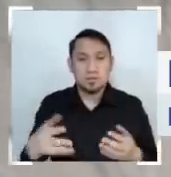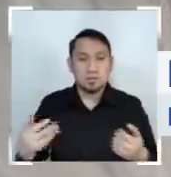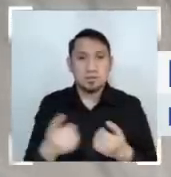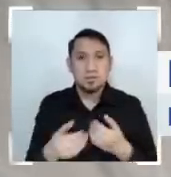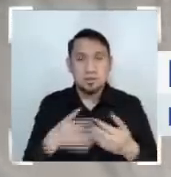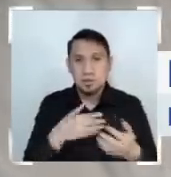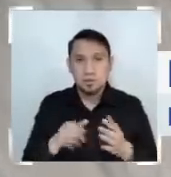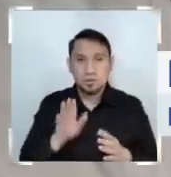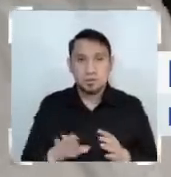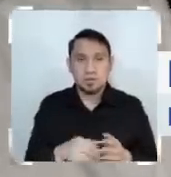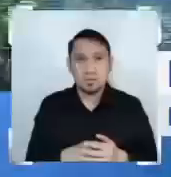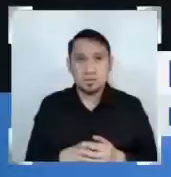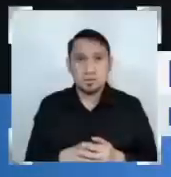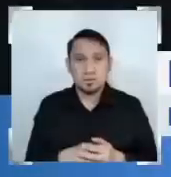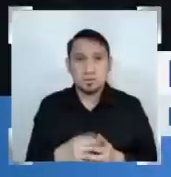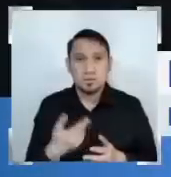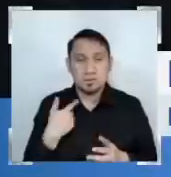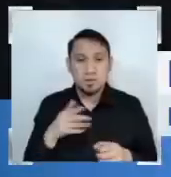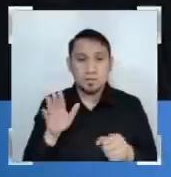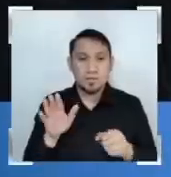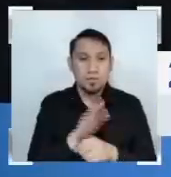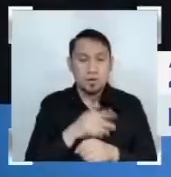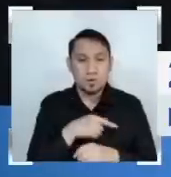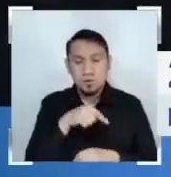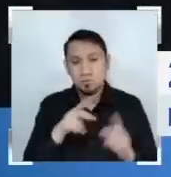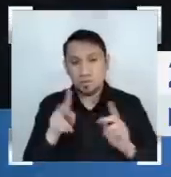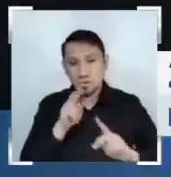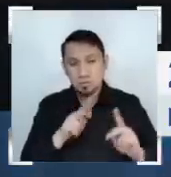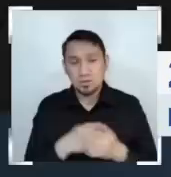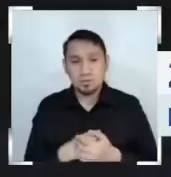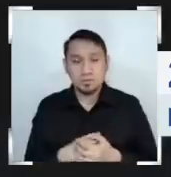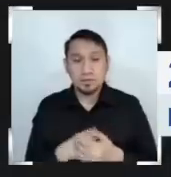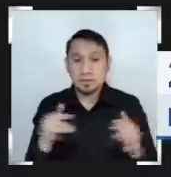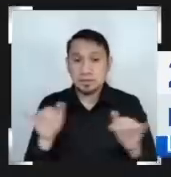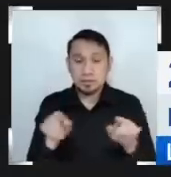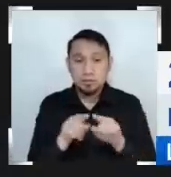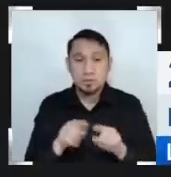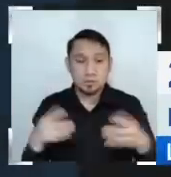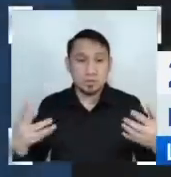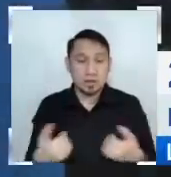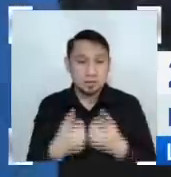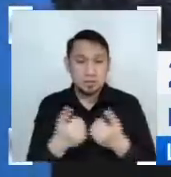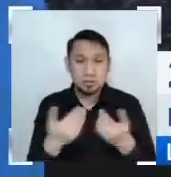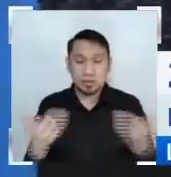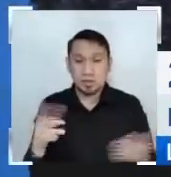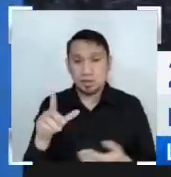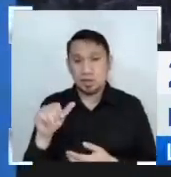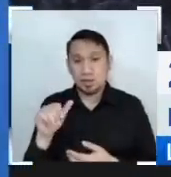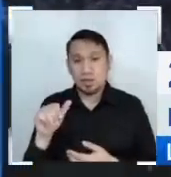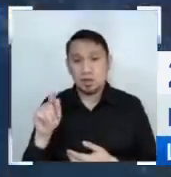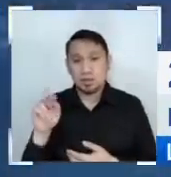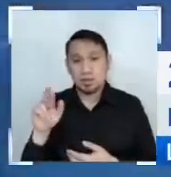ko, puno ako ng pasero ko. Vehicular accident din ang kinamatay ng dalawang estudyante sa La Trinidad, Benguet. Sugatan naman